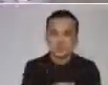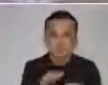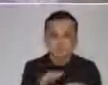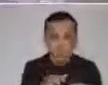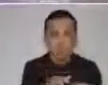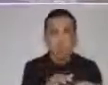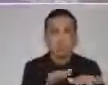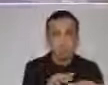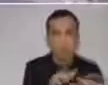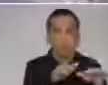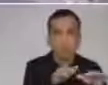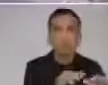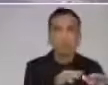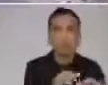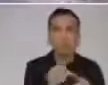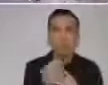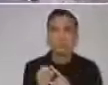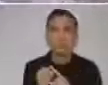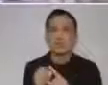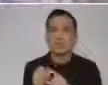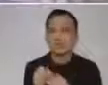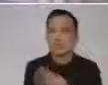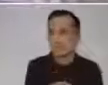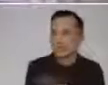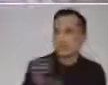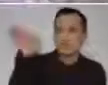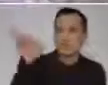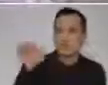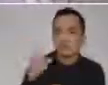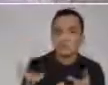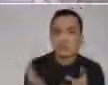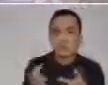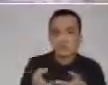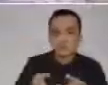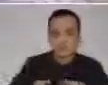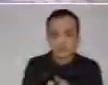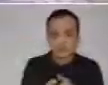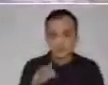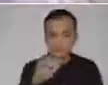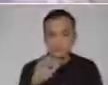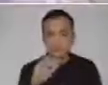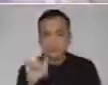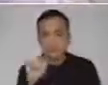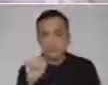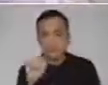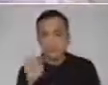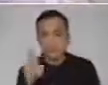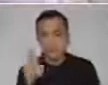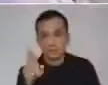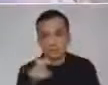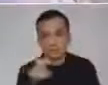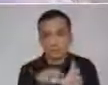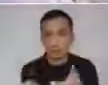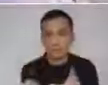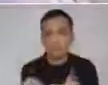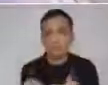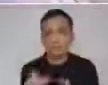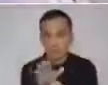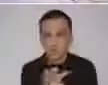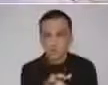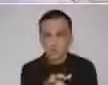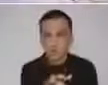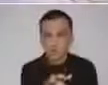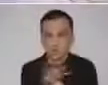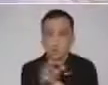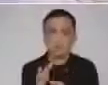Taft Avenue. Ay meron lamang pagbagal doon sa may stoplight. Magkakaroon lamang ng onting bultuhan ng mga sasakyan dahil nga